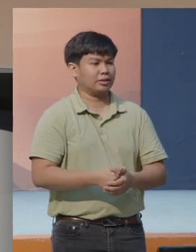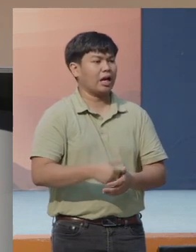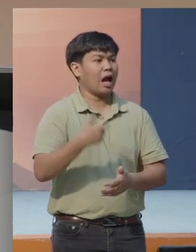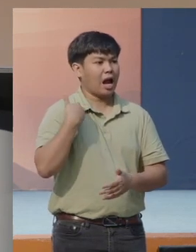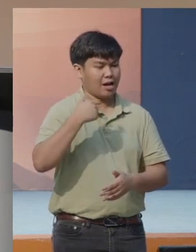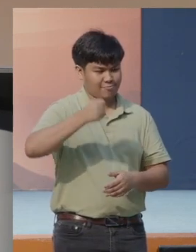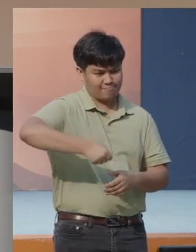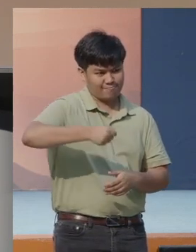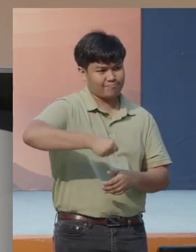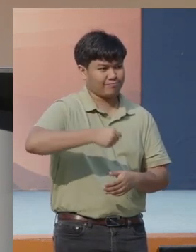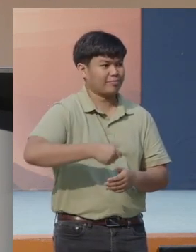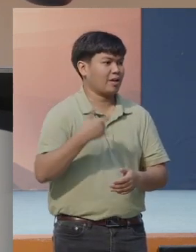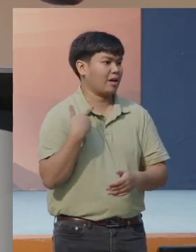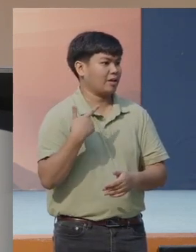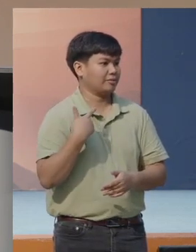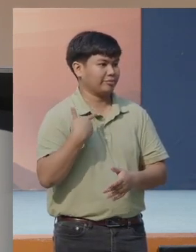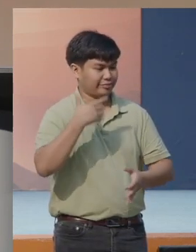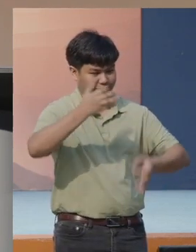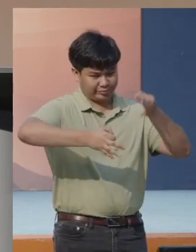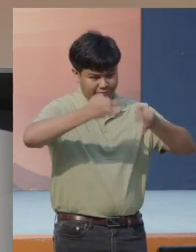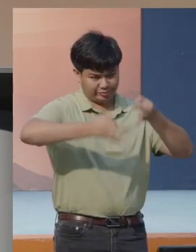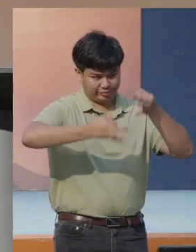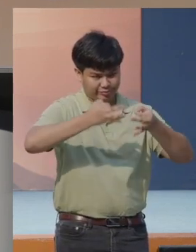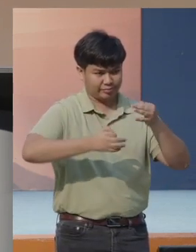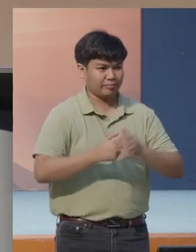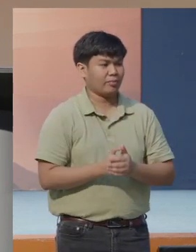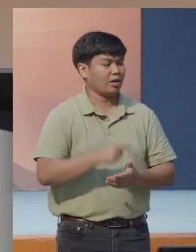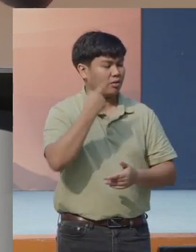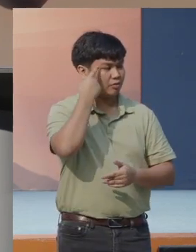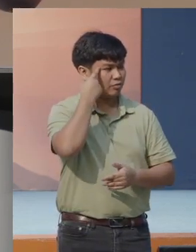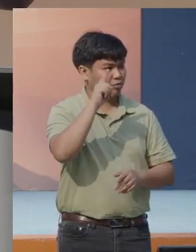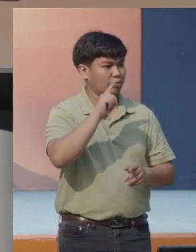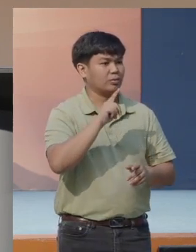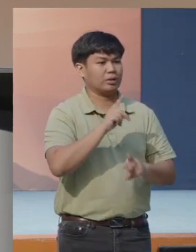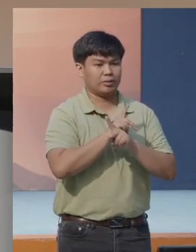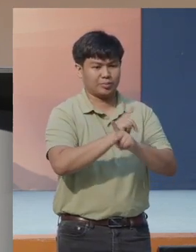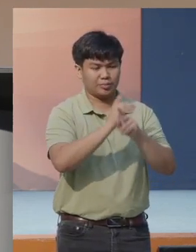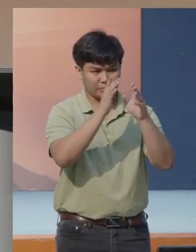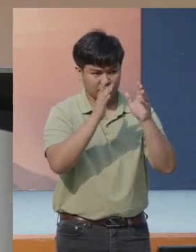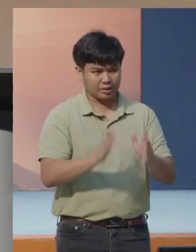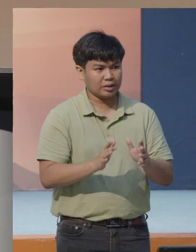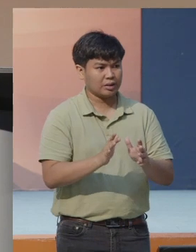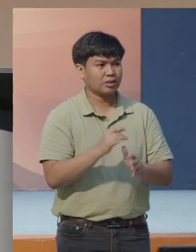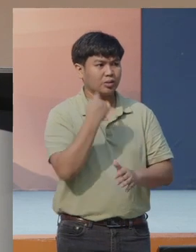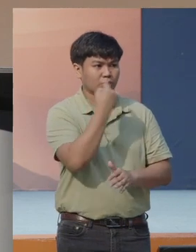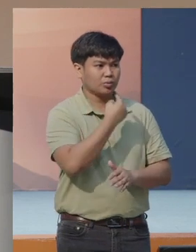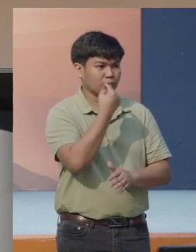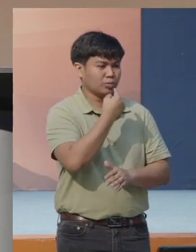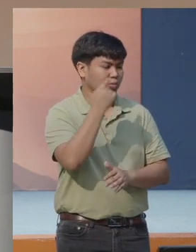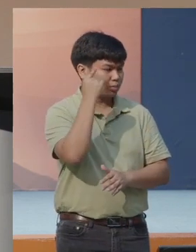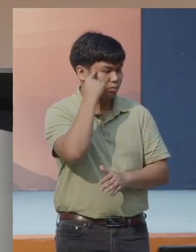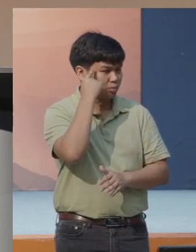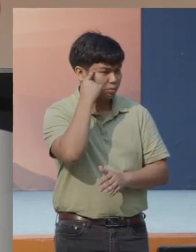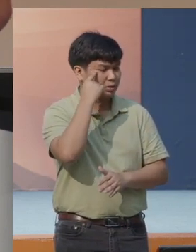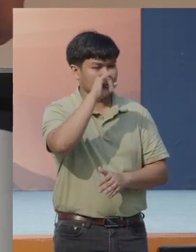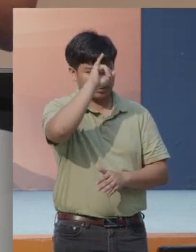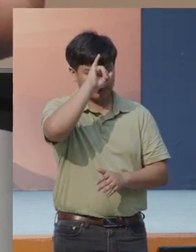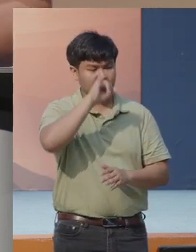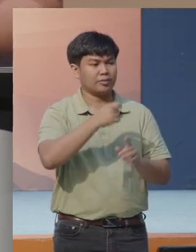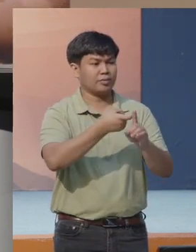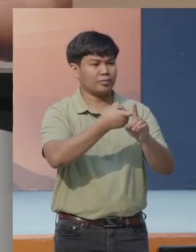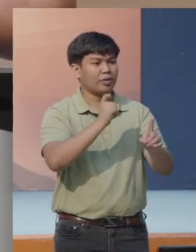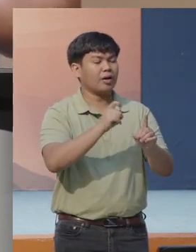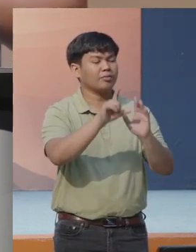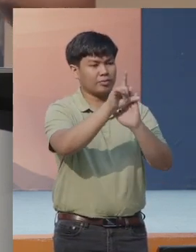bayan. At inutos niya ito para sa mga inosenteng mga refugees na pinopresume nga nating innocent by